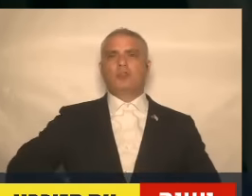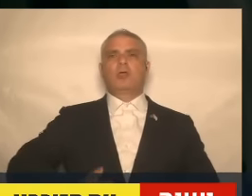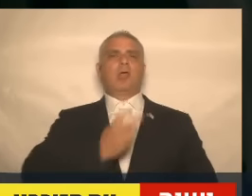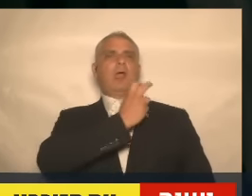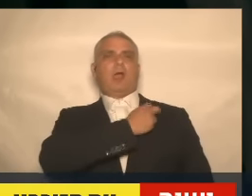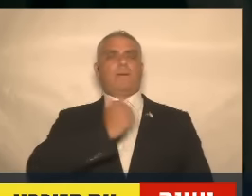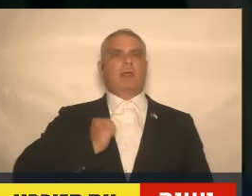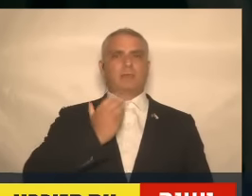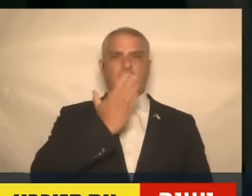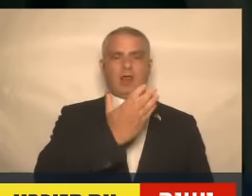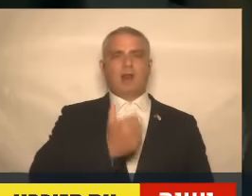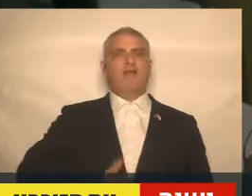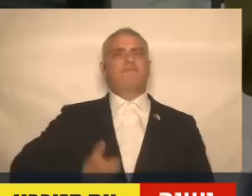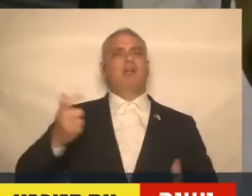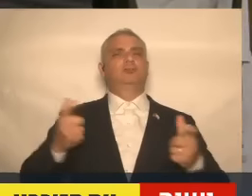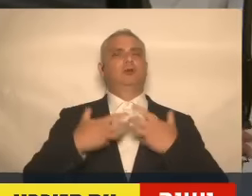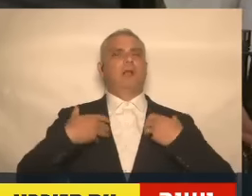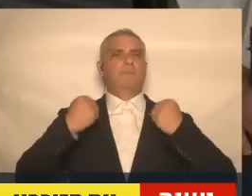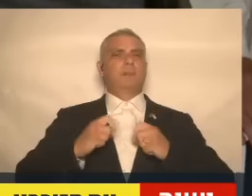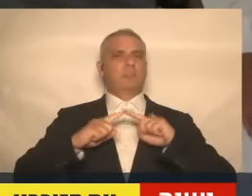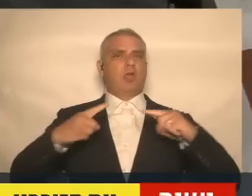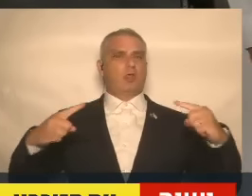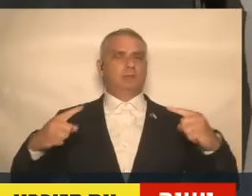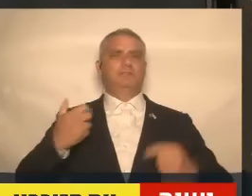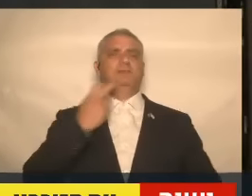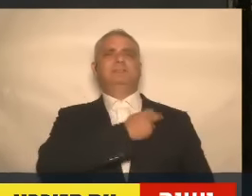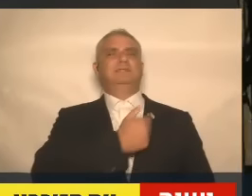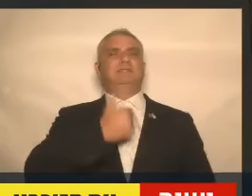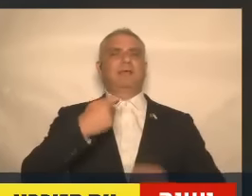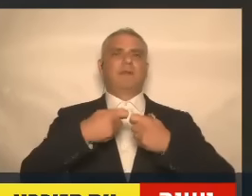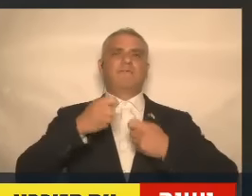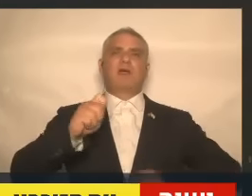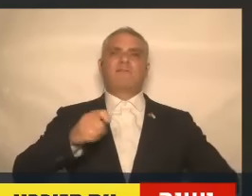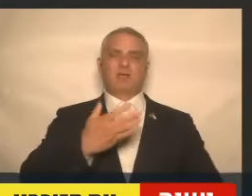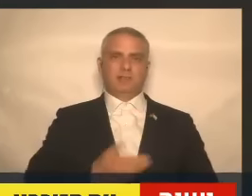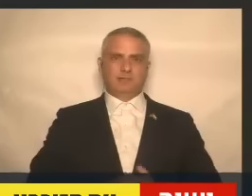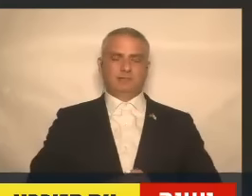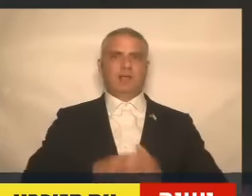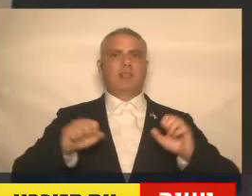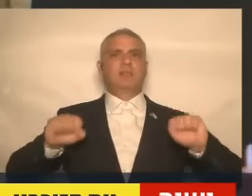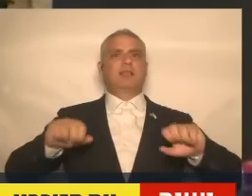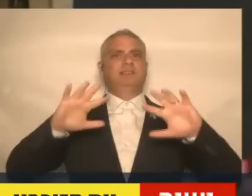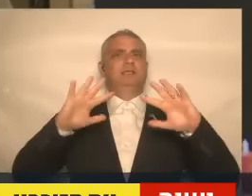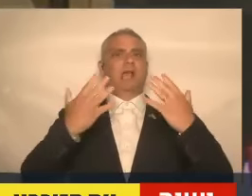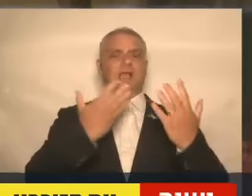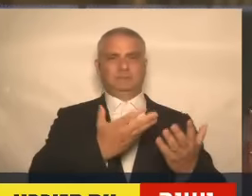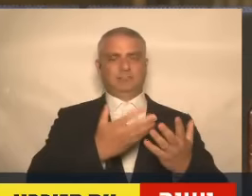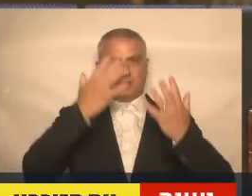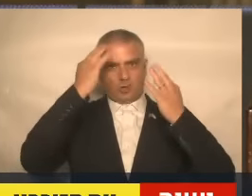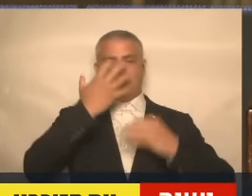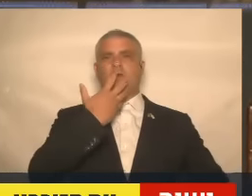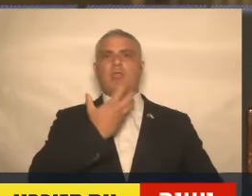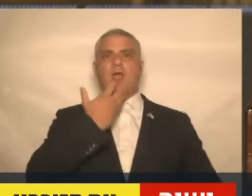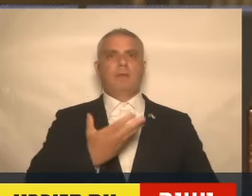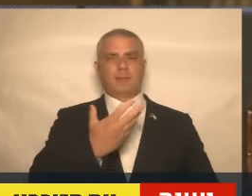הכללי וראשי מערכת הביטחון, שרים וחברי כנסת, הנשיא העשירי, כבוד